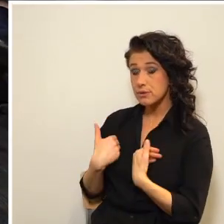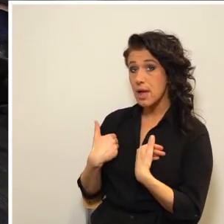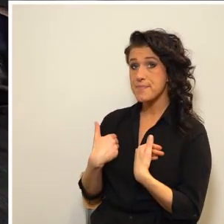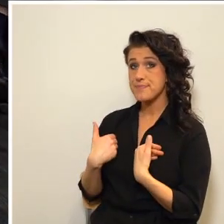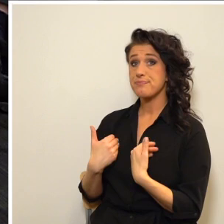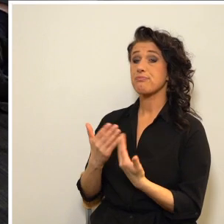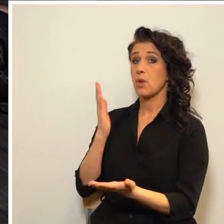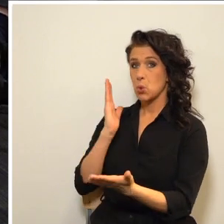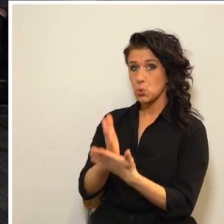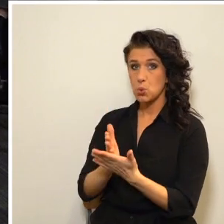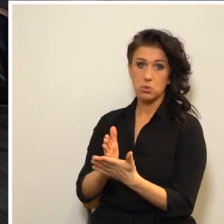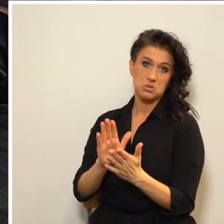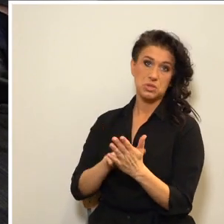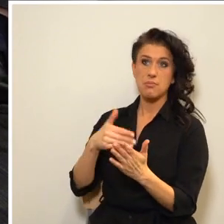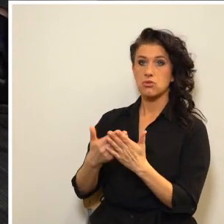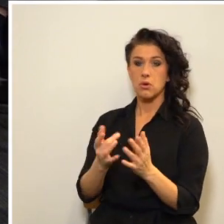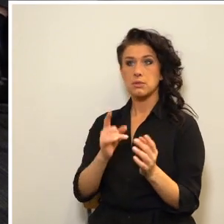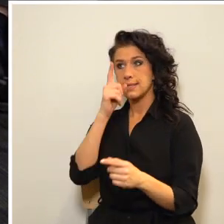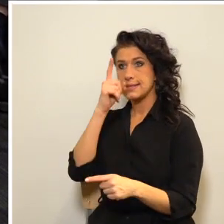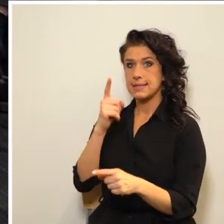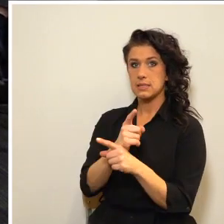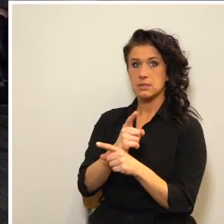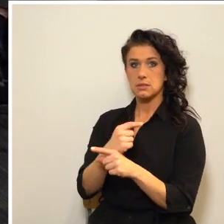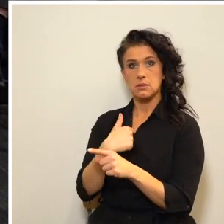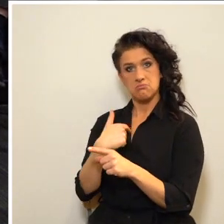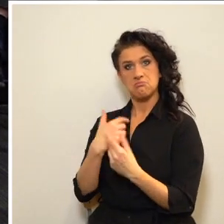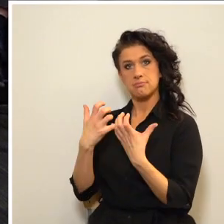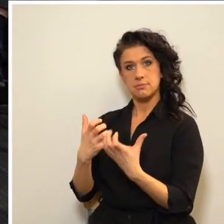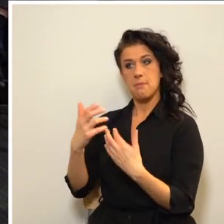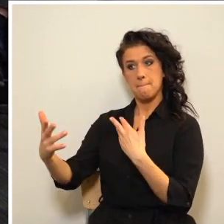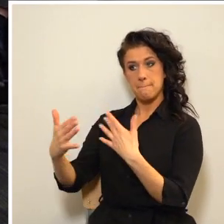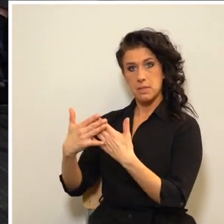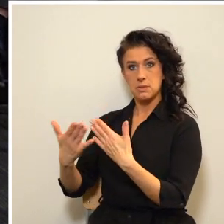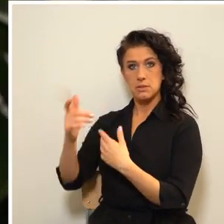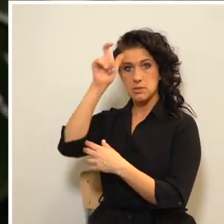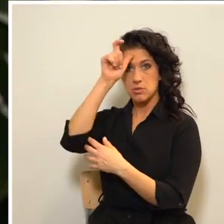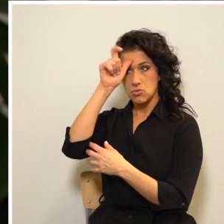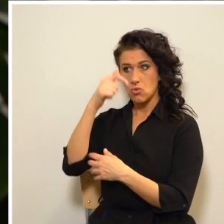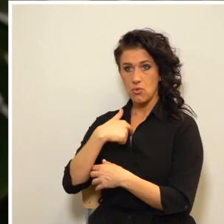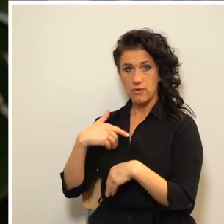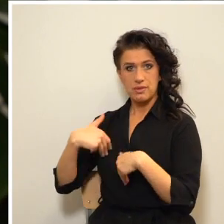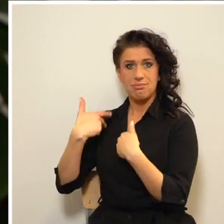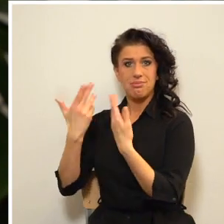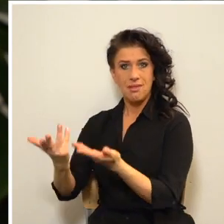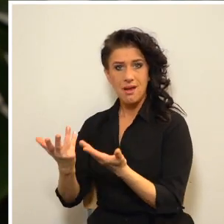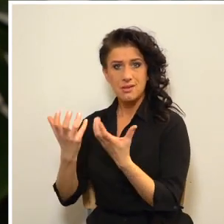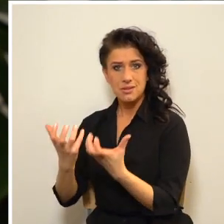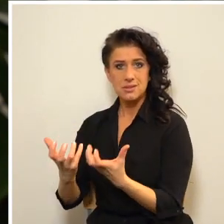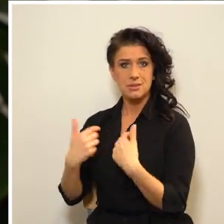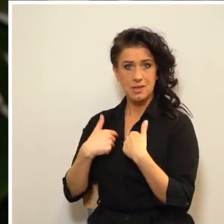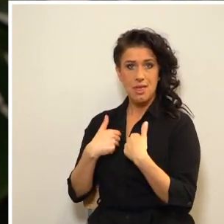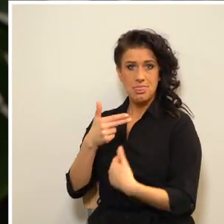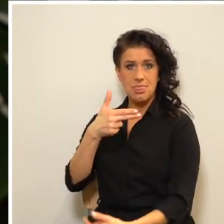stajemy twarzą w twarz z taką decyzją czy dotyczącą naszych bliskich czy czy siebie samego jest sytuacja tak ona też